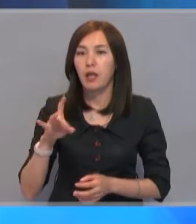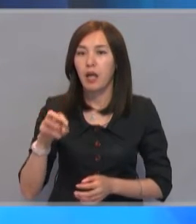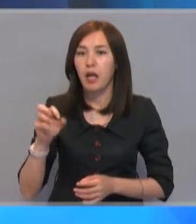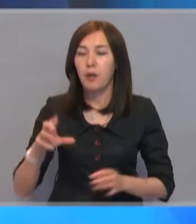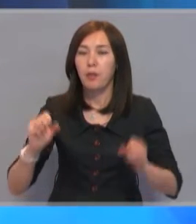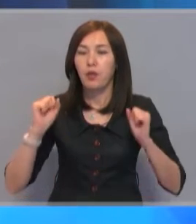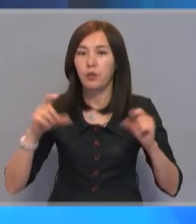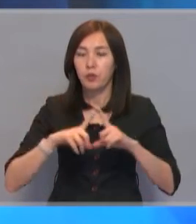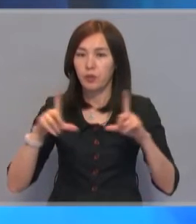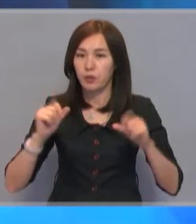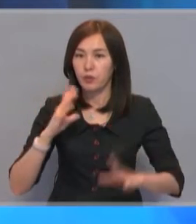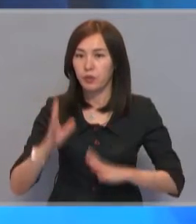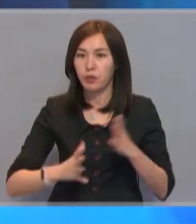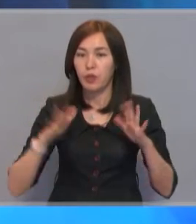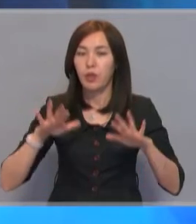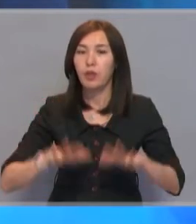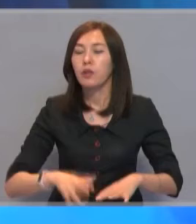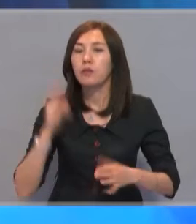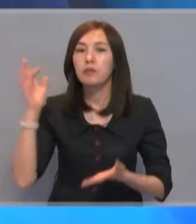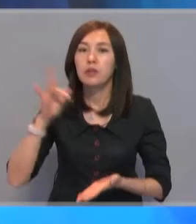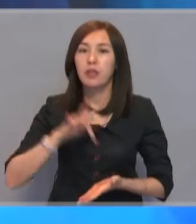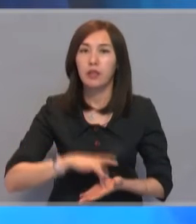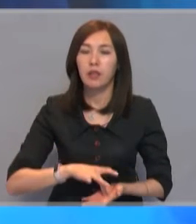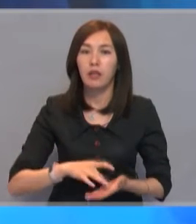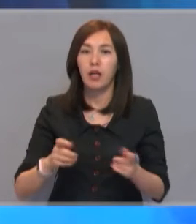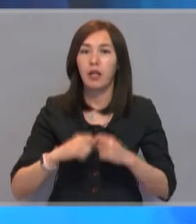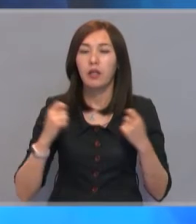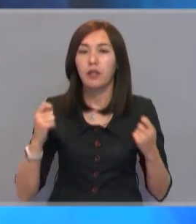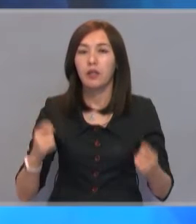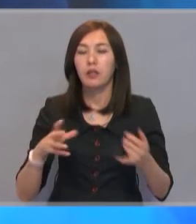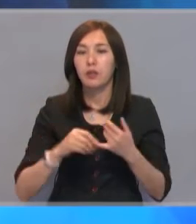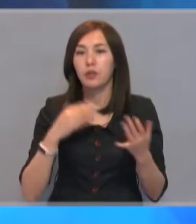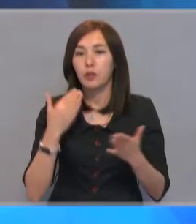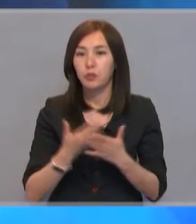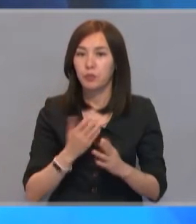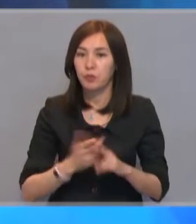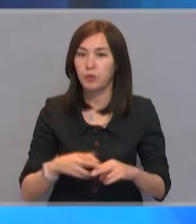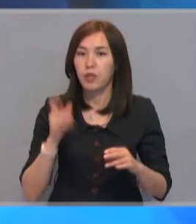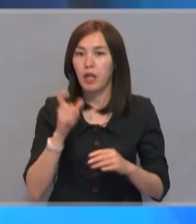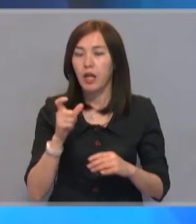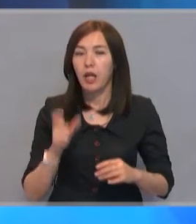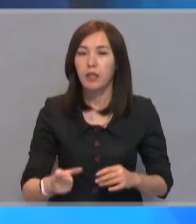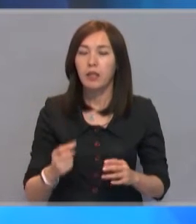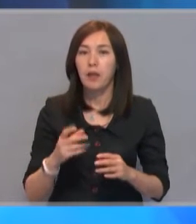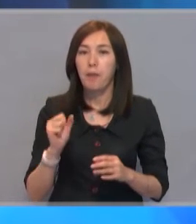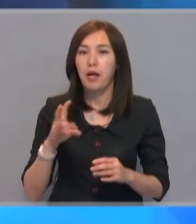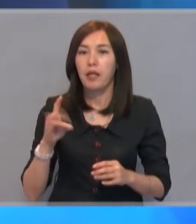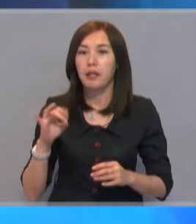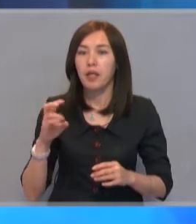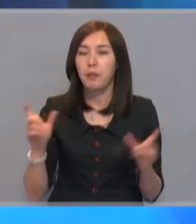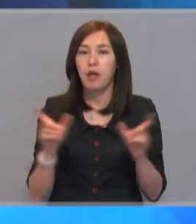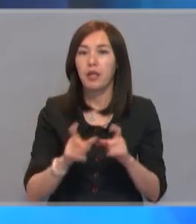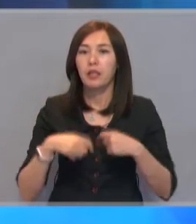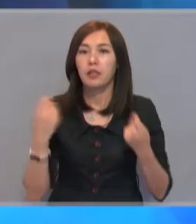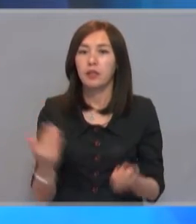спорт мүгедектерге арналған жаттығу орталығын Шымкент қаласынан ашуға жер телімін сұрайды. Ал азаматша Манабаева дүкен